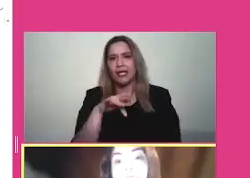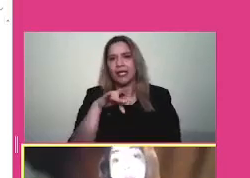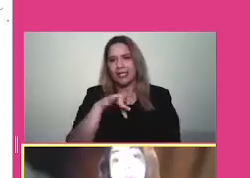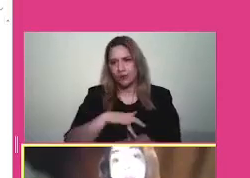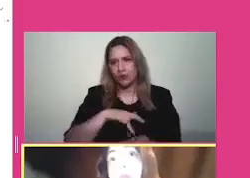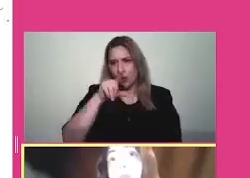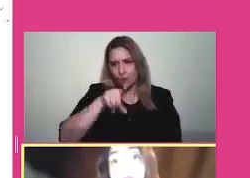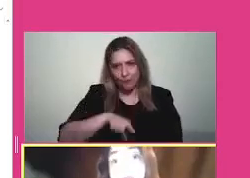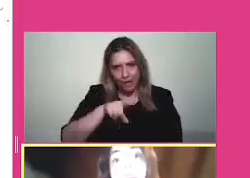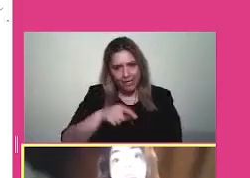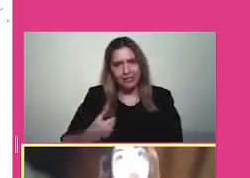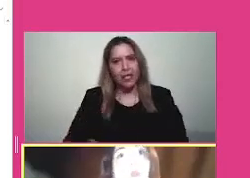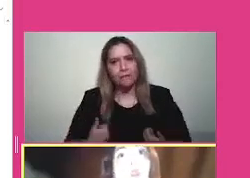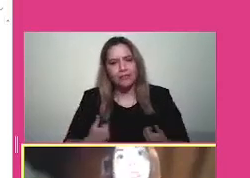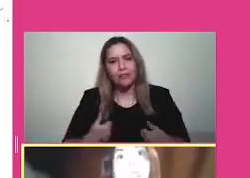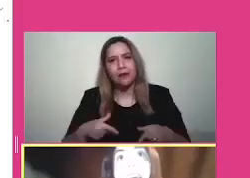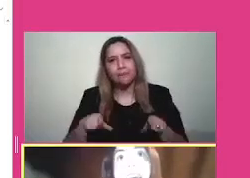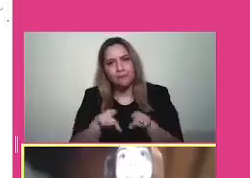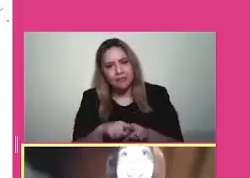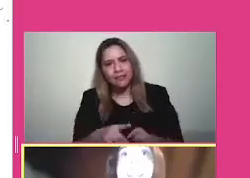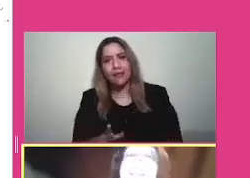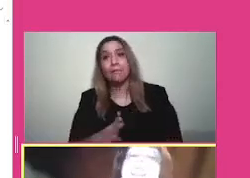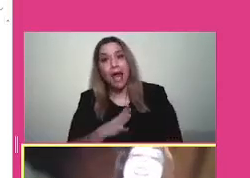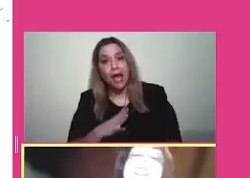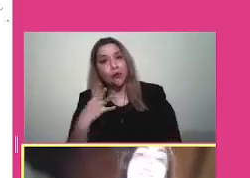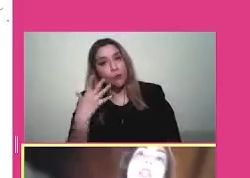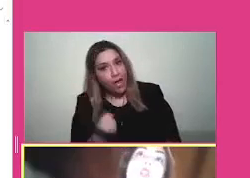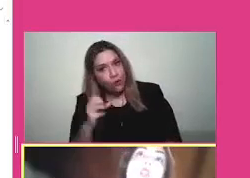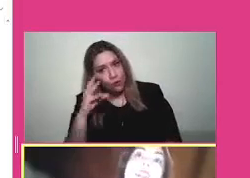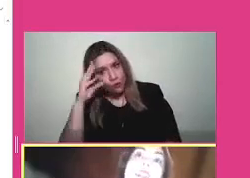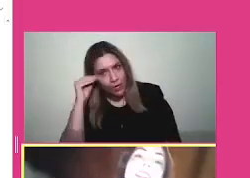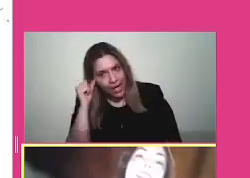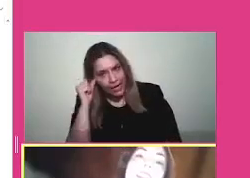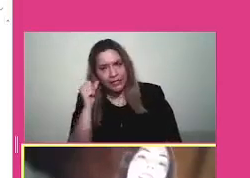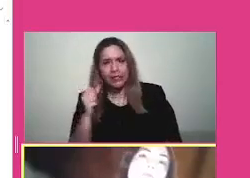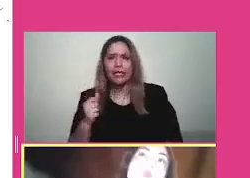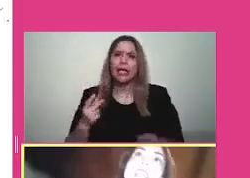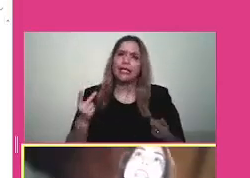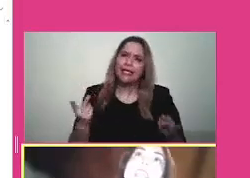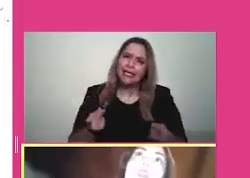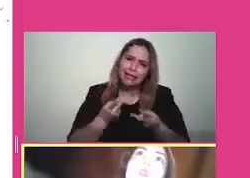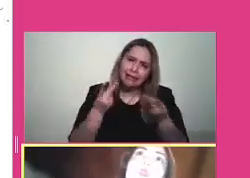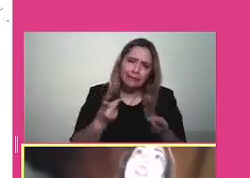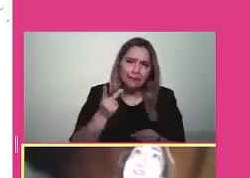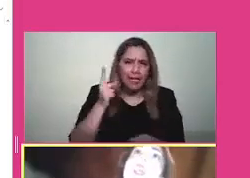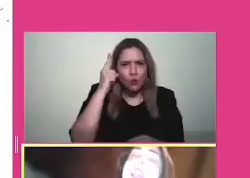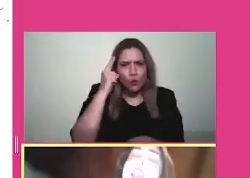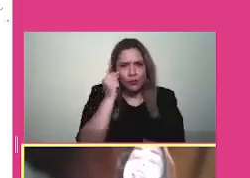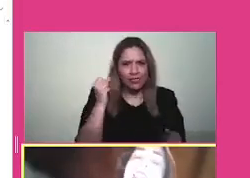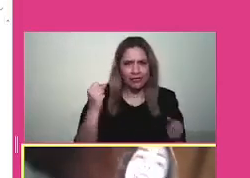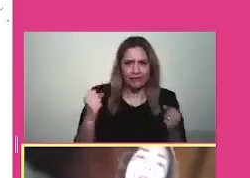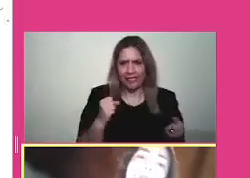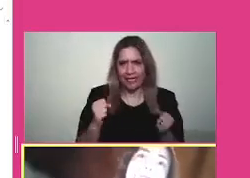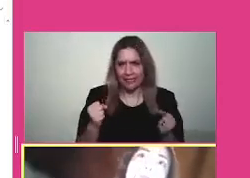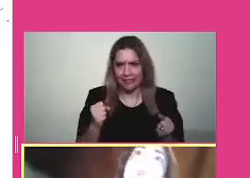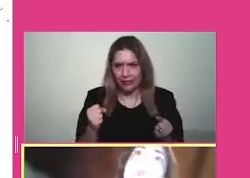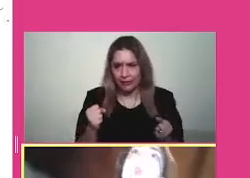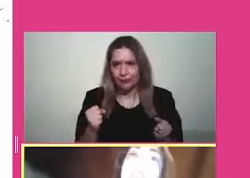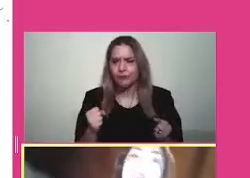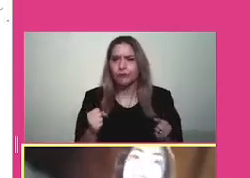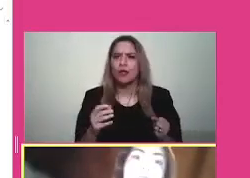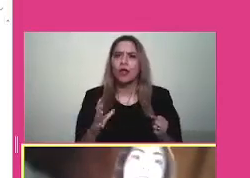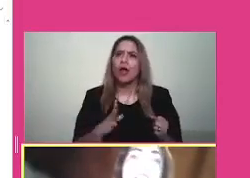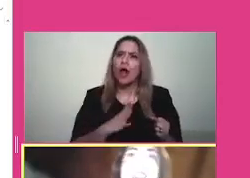και τα παίξαμε μαζί με άτομα που έχουν άνοια, είτε ήπια-νοητική διαταραχή, που είναι άνθρωποι που είναι